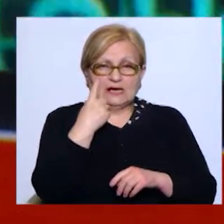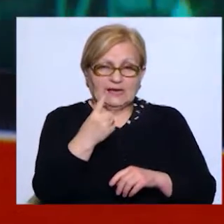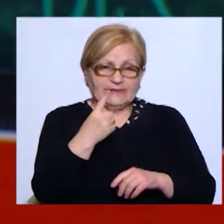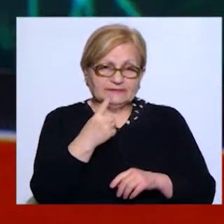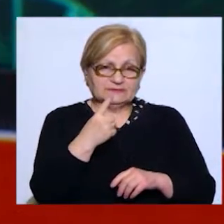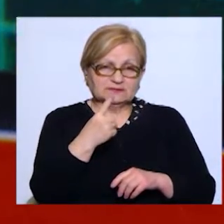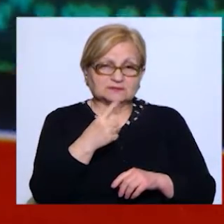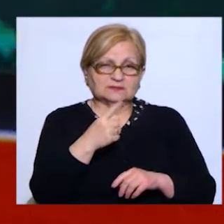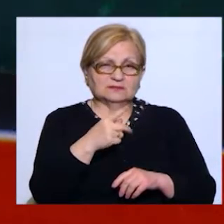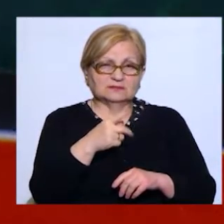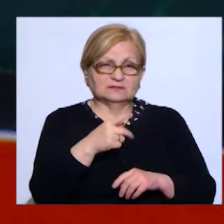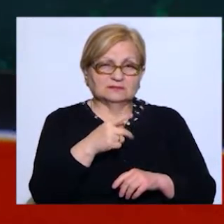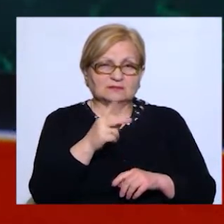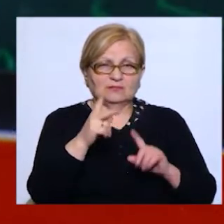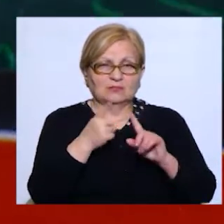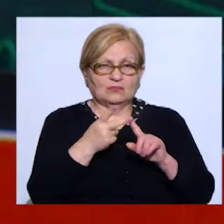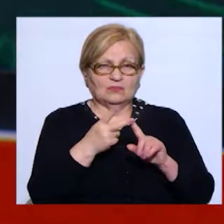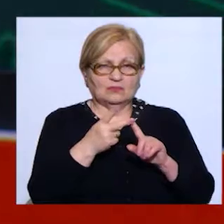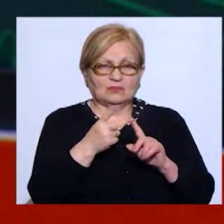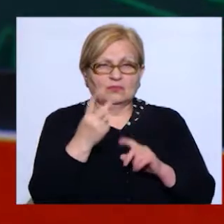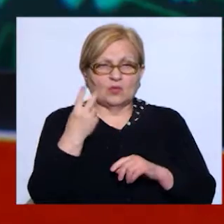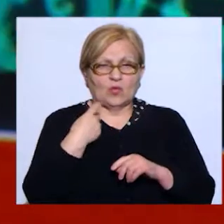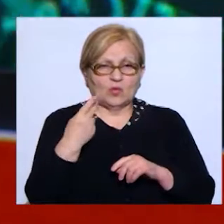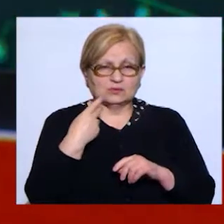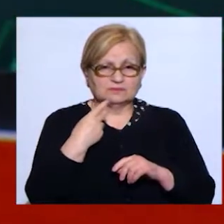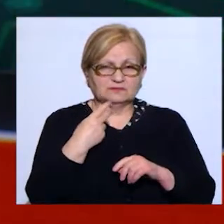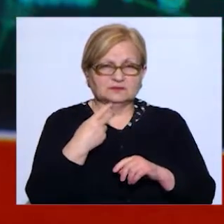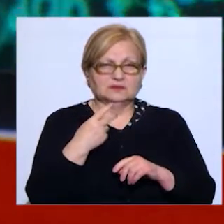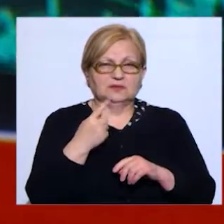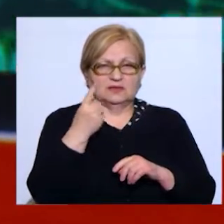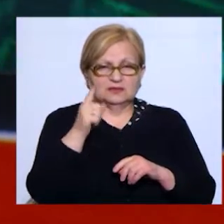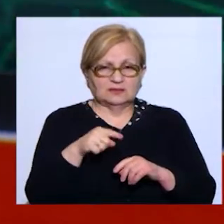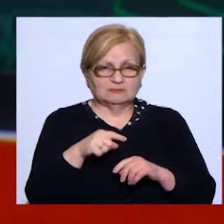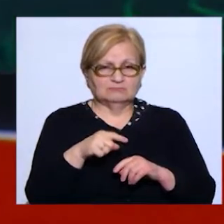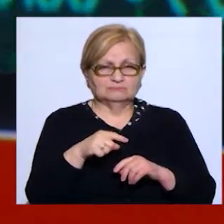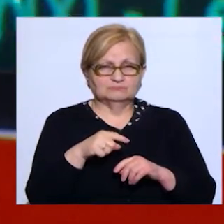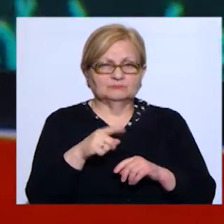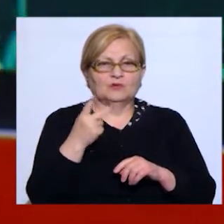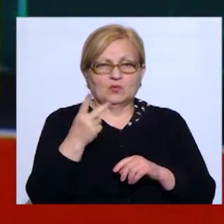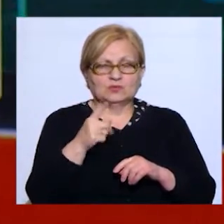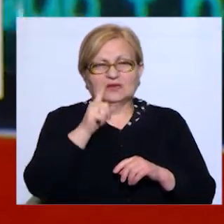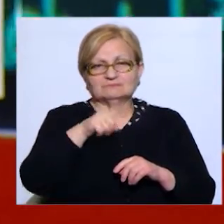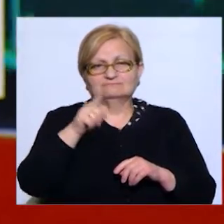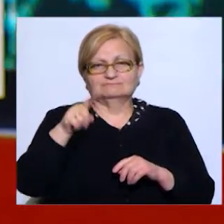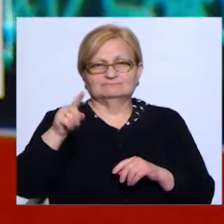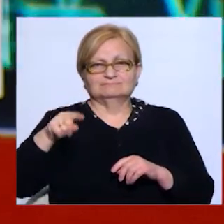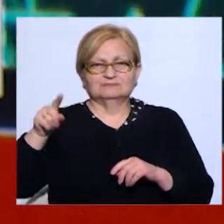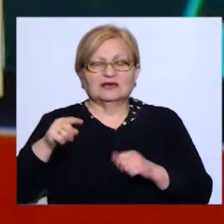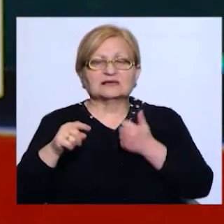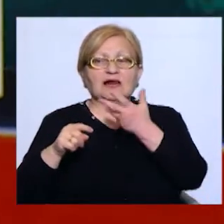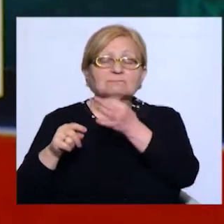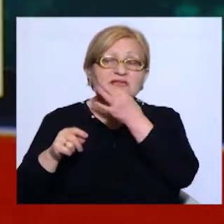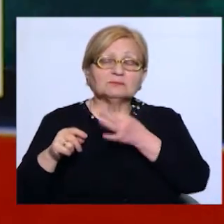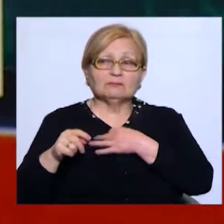ჯოხი, რომ ესე მარტივად აღიქვა. შემდეგ მოუთხრა რომ ორნი ვართ, კიდევ ერთი ჯოხი. მე კლასელმა კიდე ორი ვართო თქვა. შემდეგ